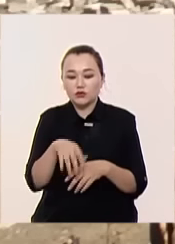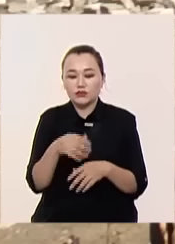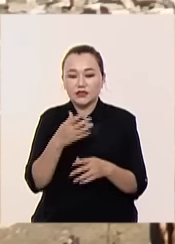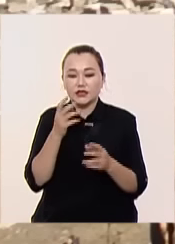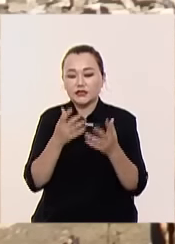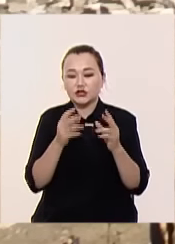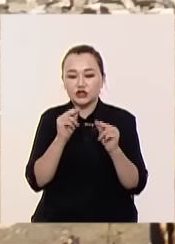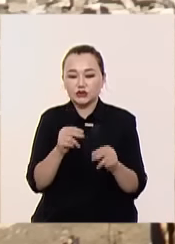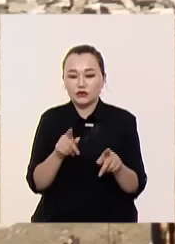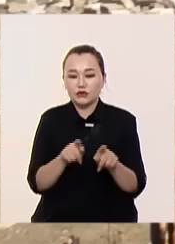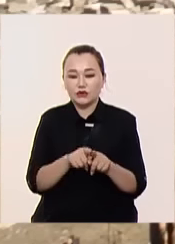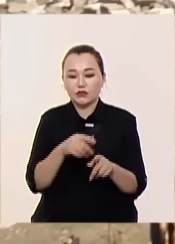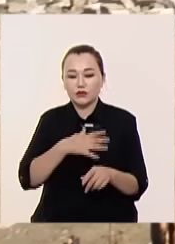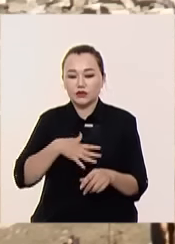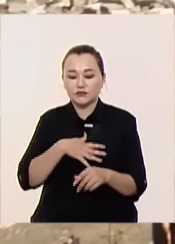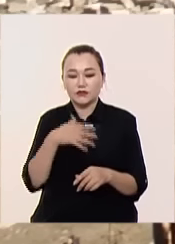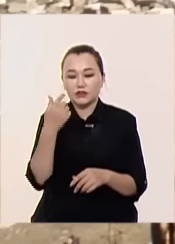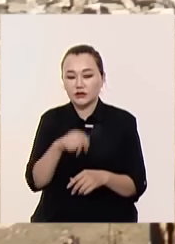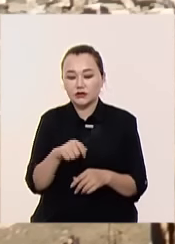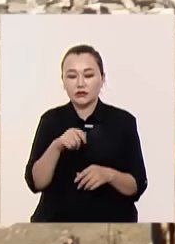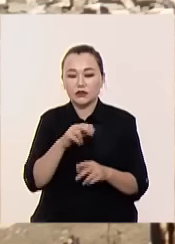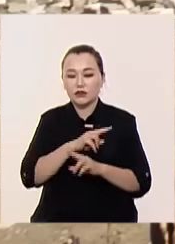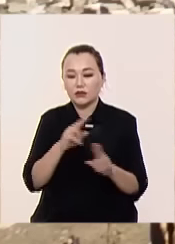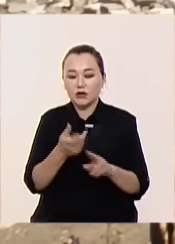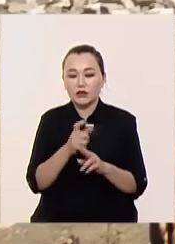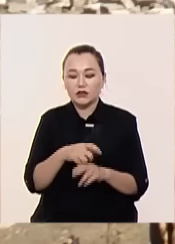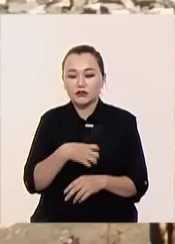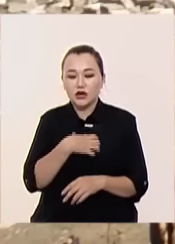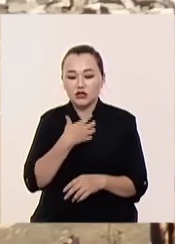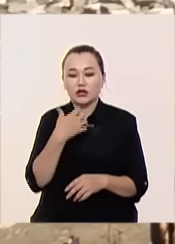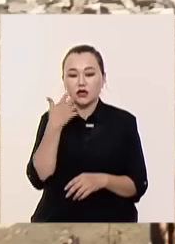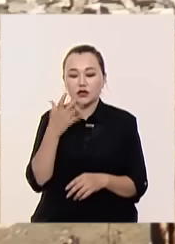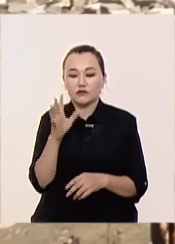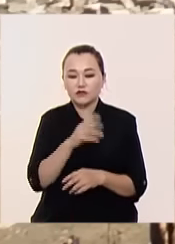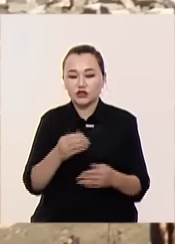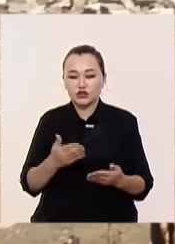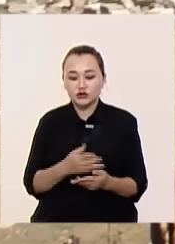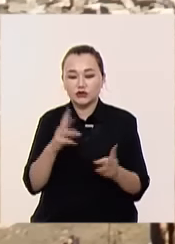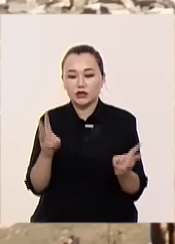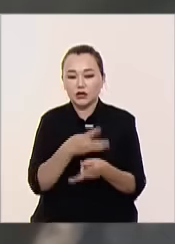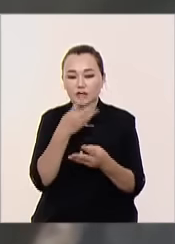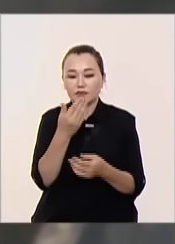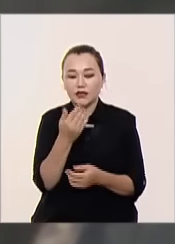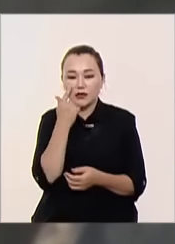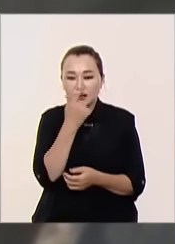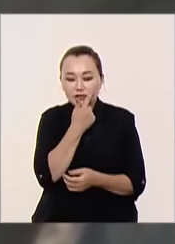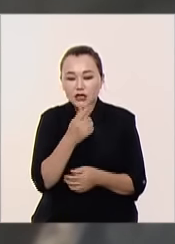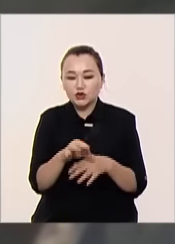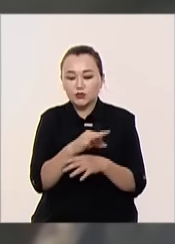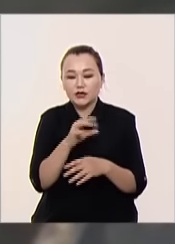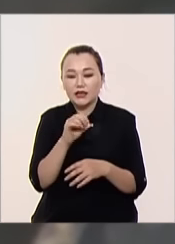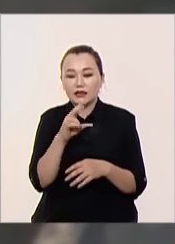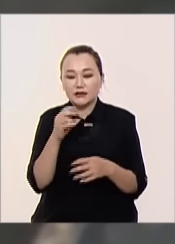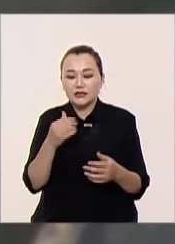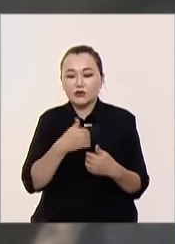честно, я никому не пожелаю такое пережить. Никогда, вообще никому. Это очень страшно, когда у тебя вся твоя жизнь сгорает на твоих глазах. Супруг Елены